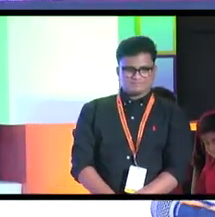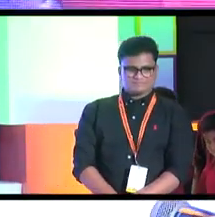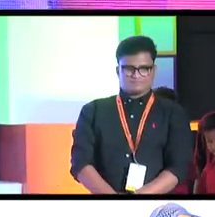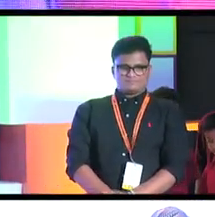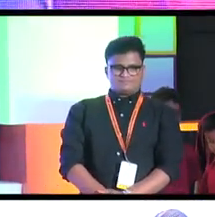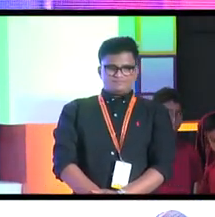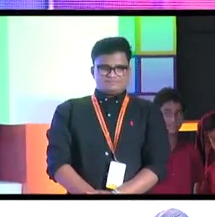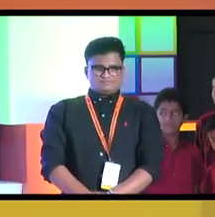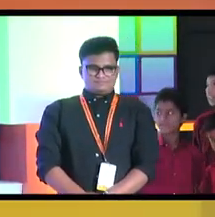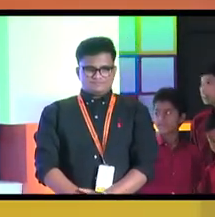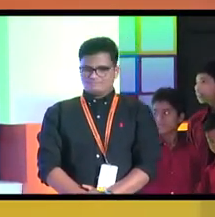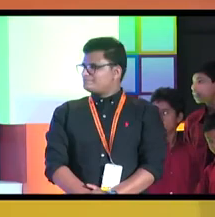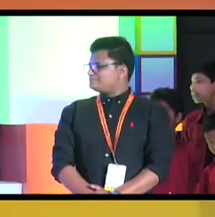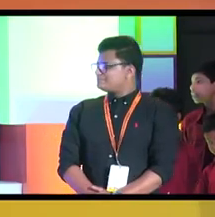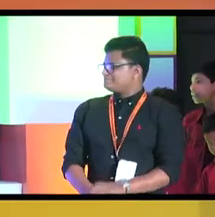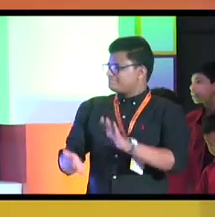शाबाश बच्चों.